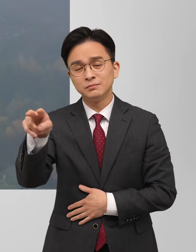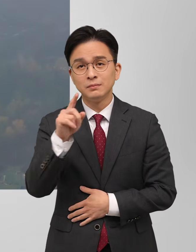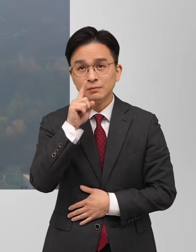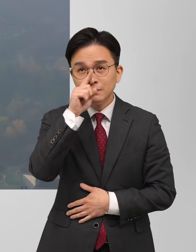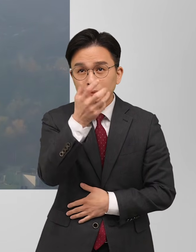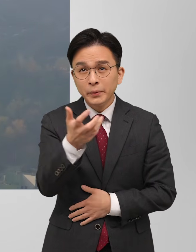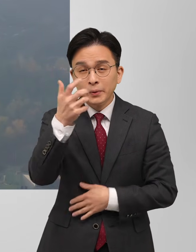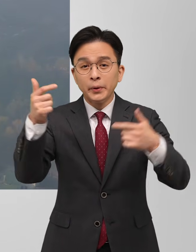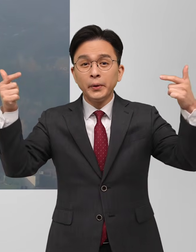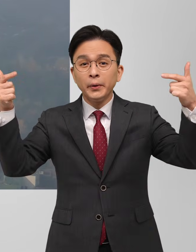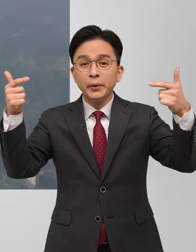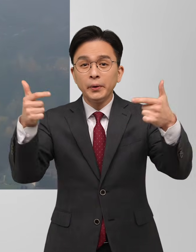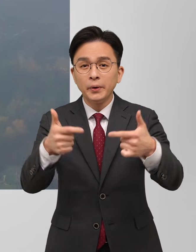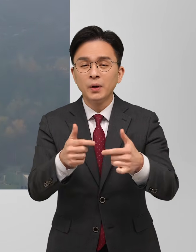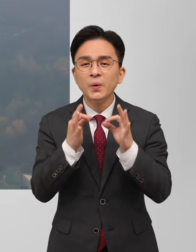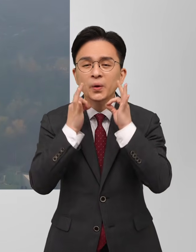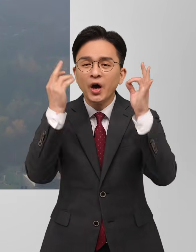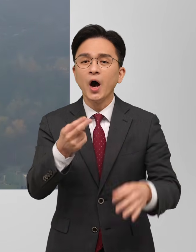않았을까요?